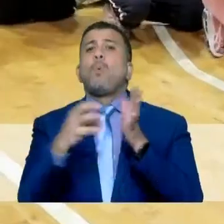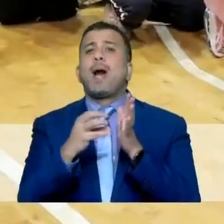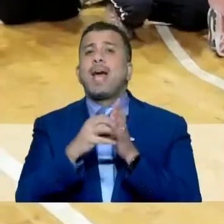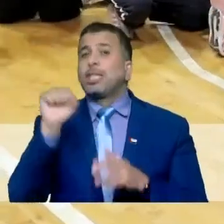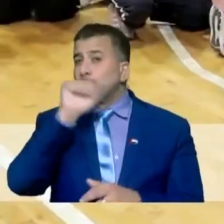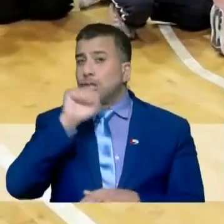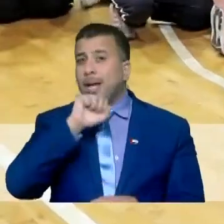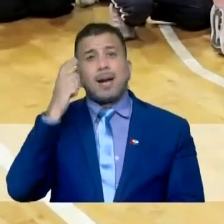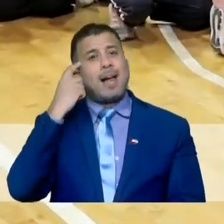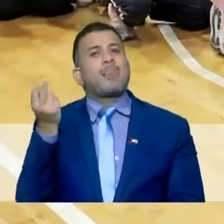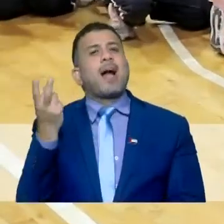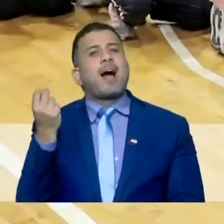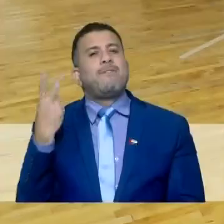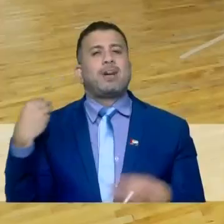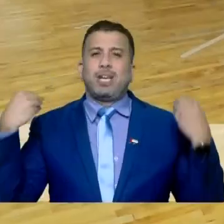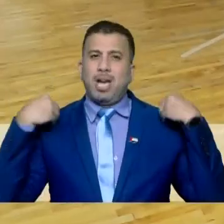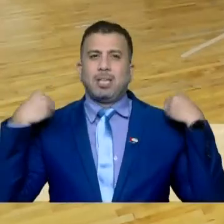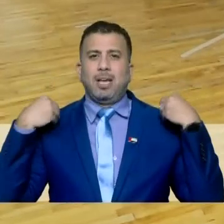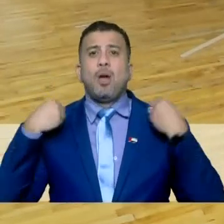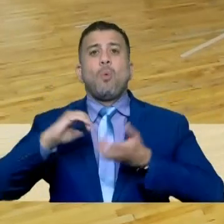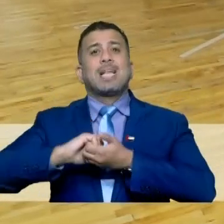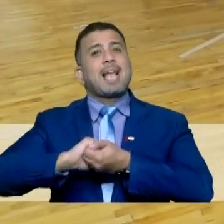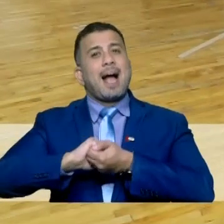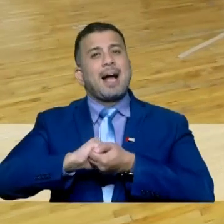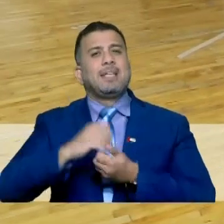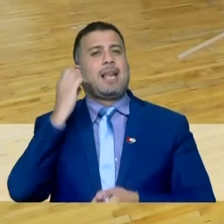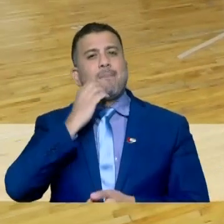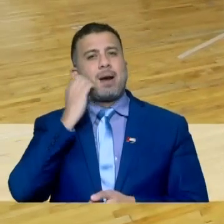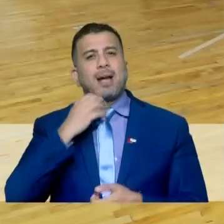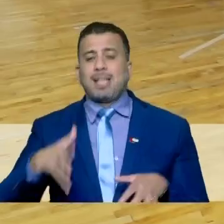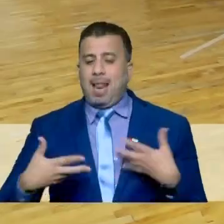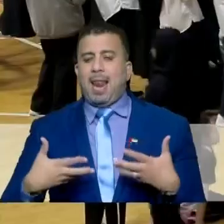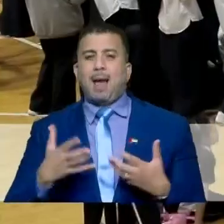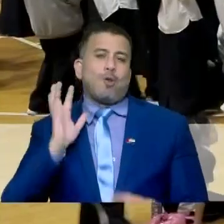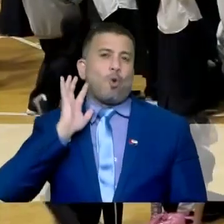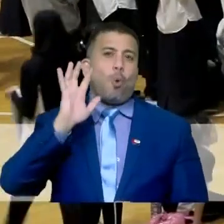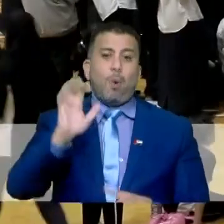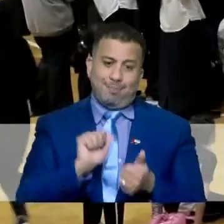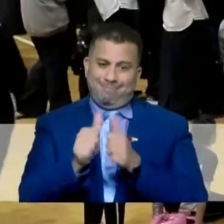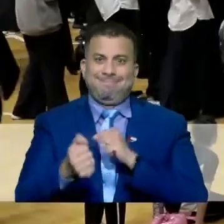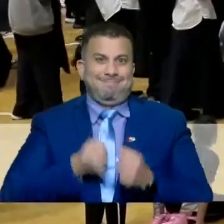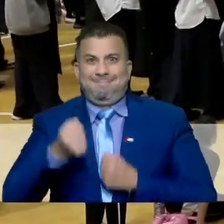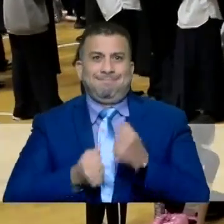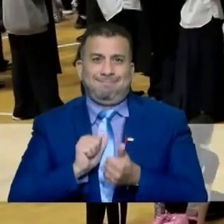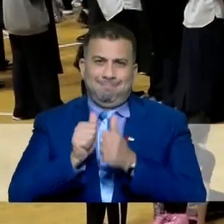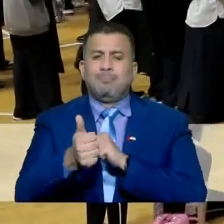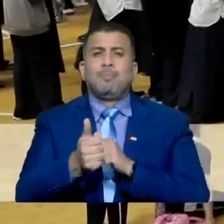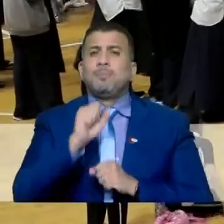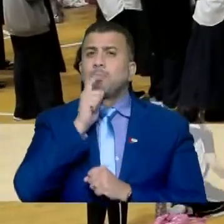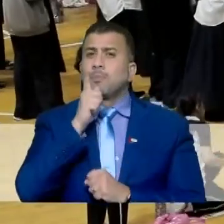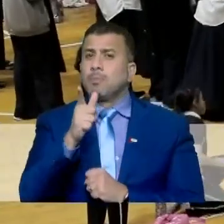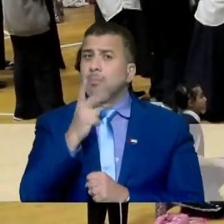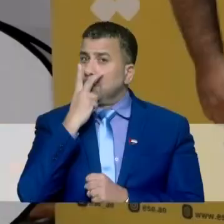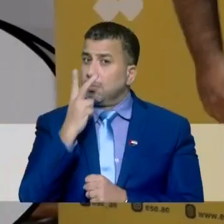الخاص ونادي الشارقه الثقافي الرياضي واتحاد الامارات لالعاب القوى واستهدفت